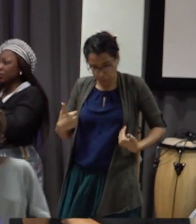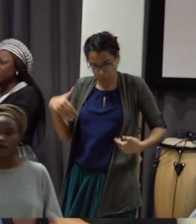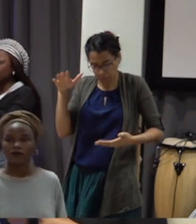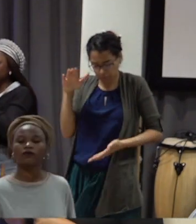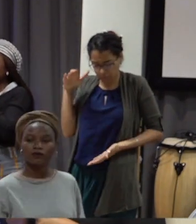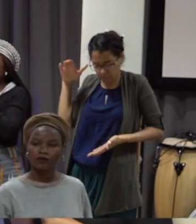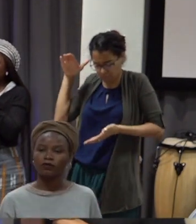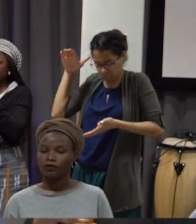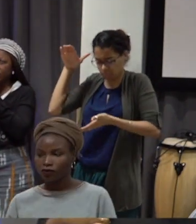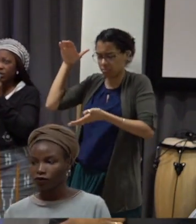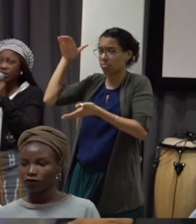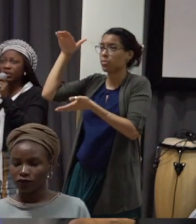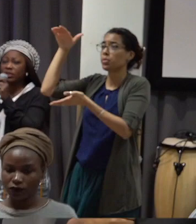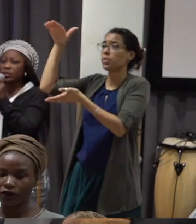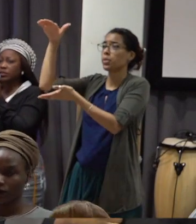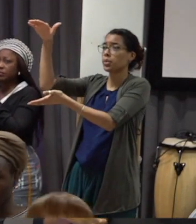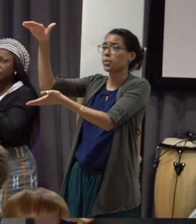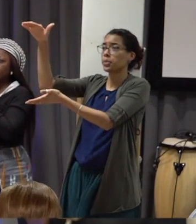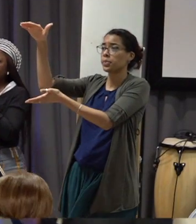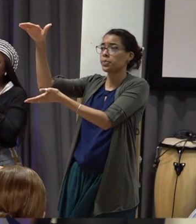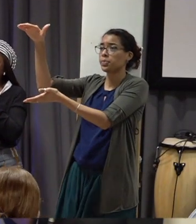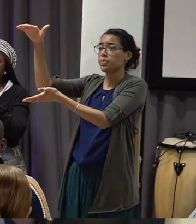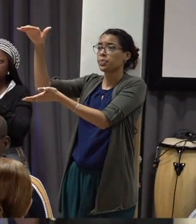J'abandonne tout.